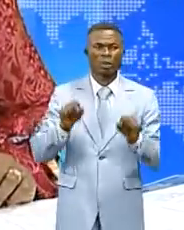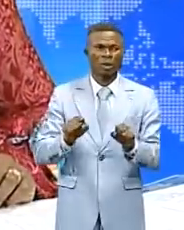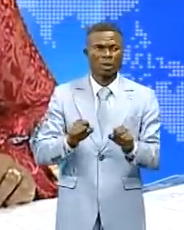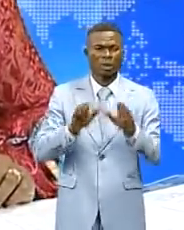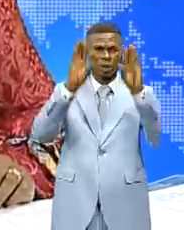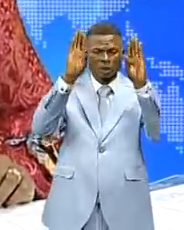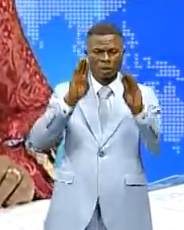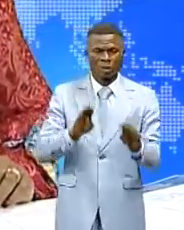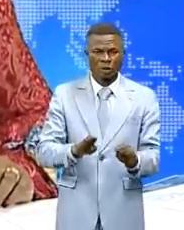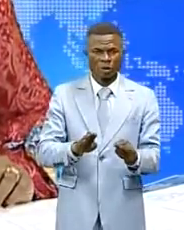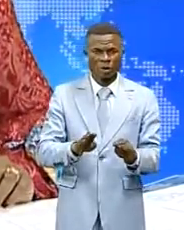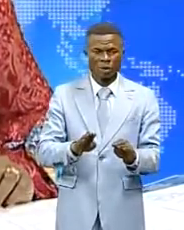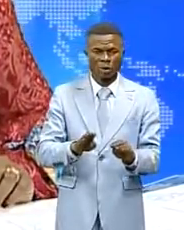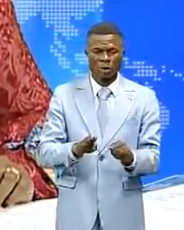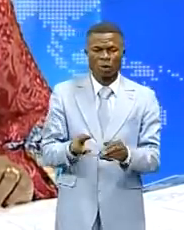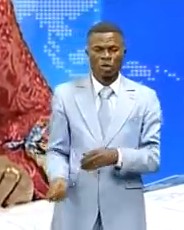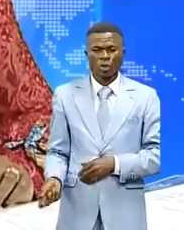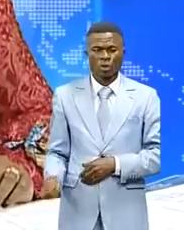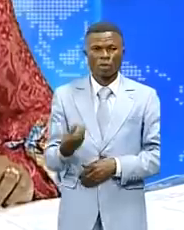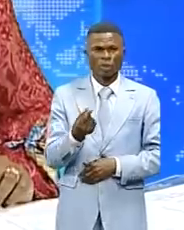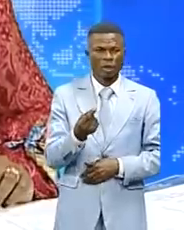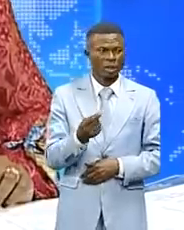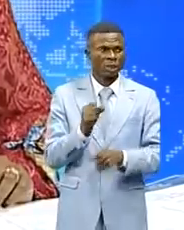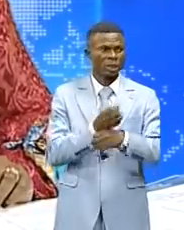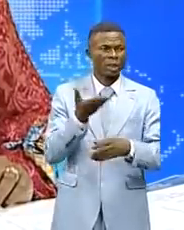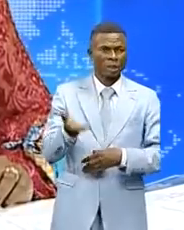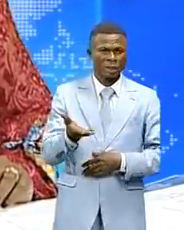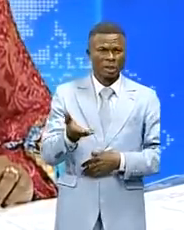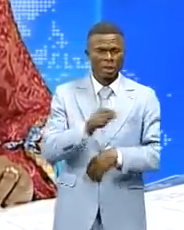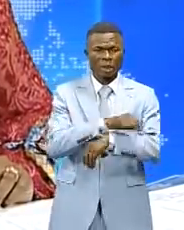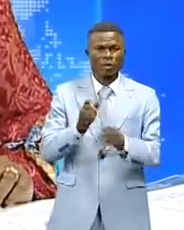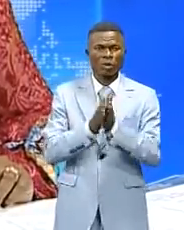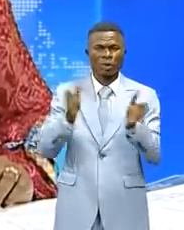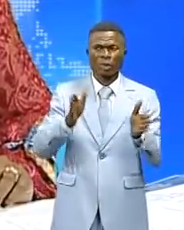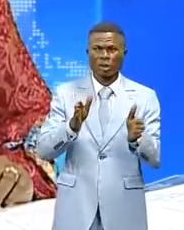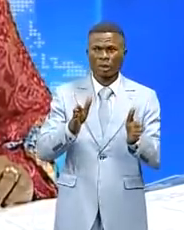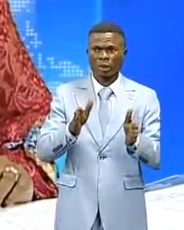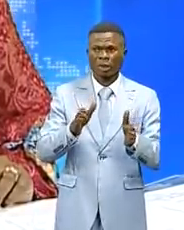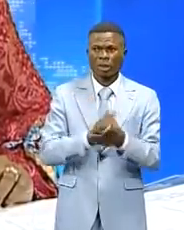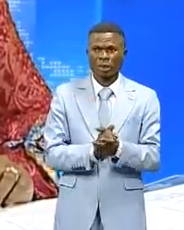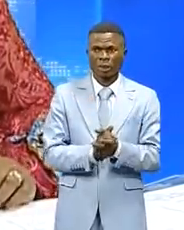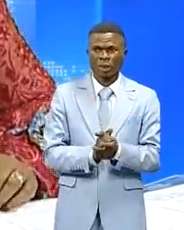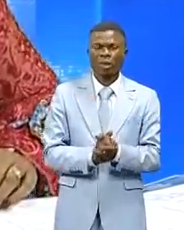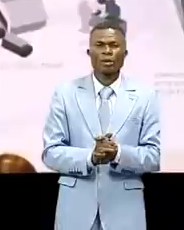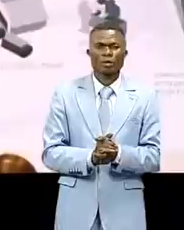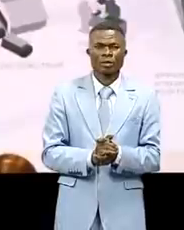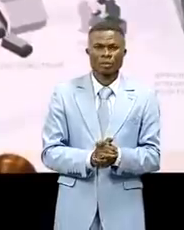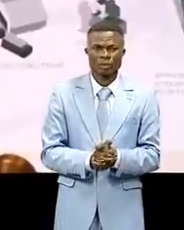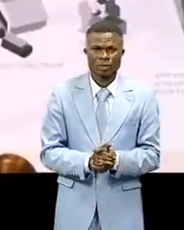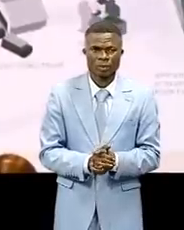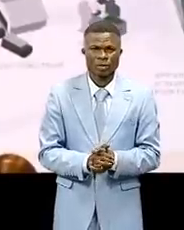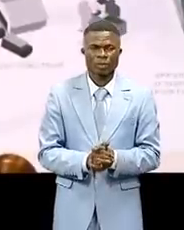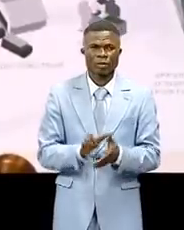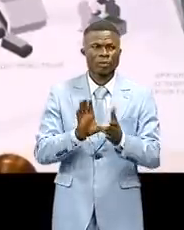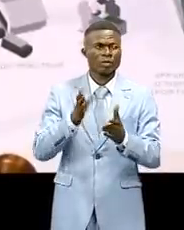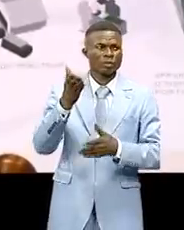le coulage de recettes a été mise en place par la direction générale des douanes et accises c'était khenin à combattre avec